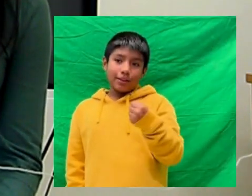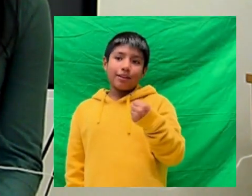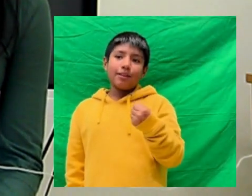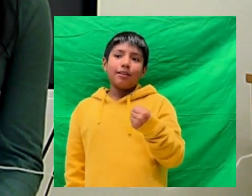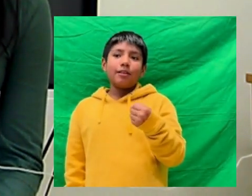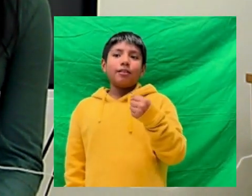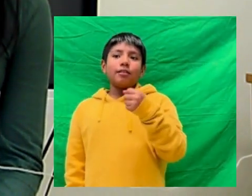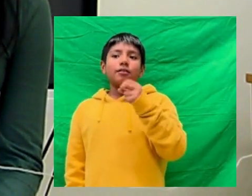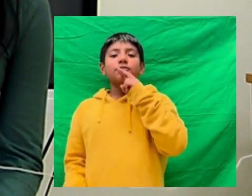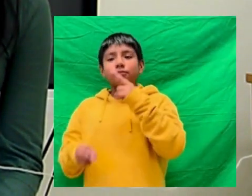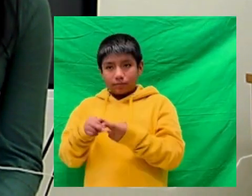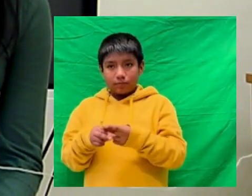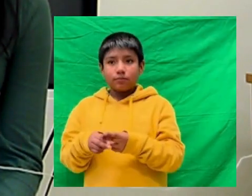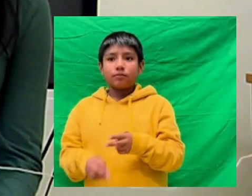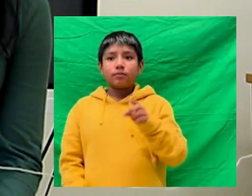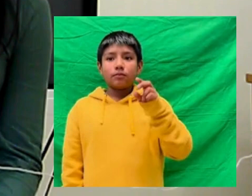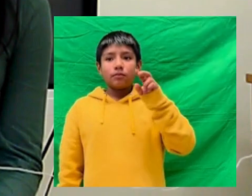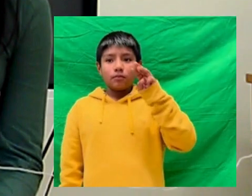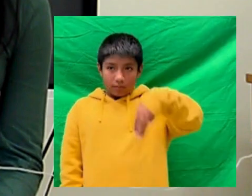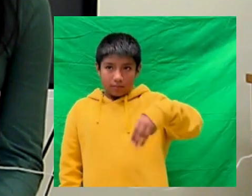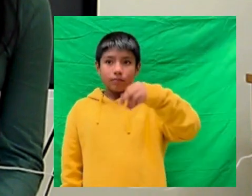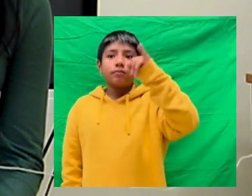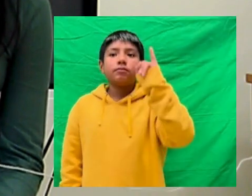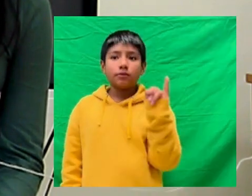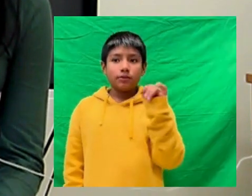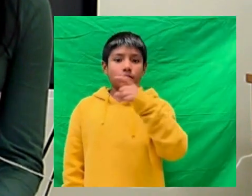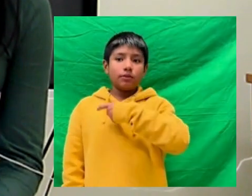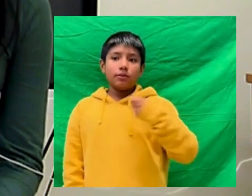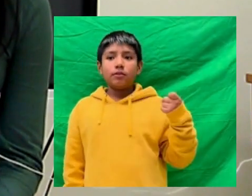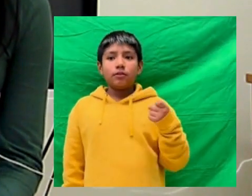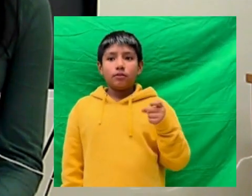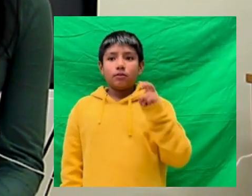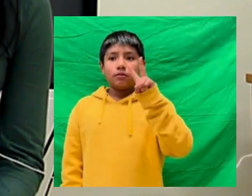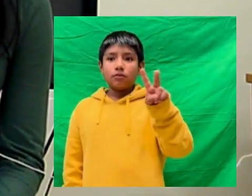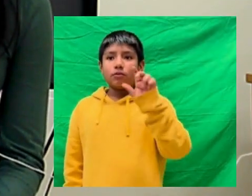gugo, ariama eta Guadalupe.